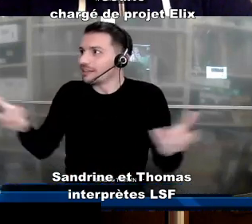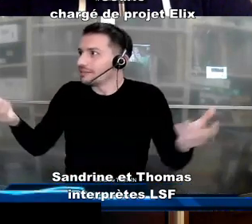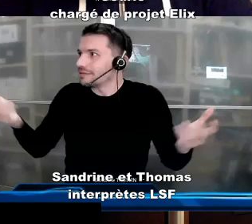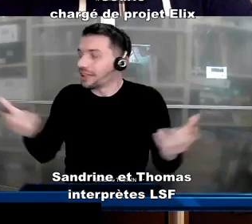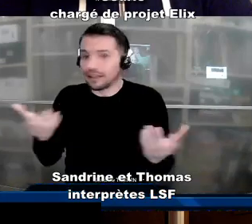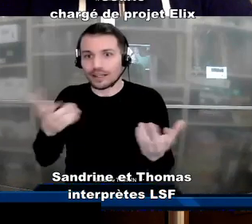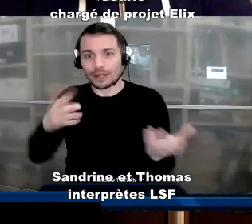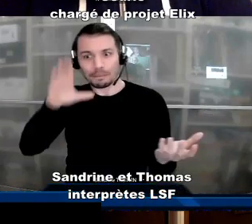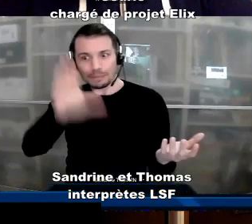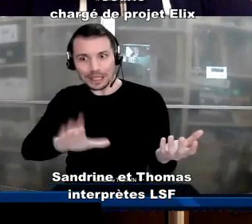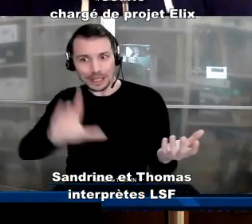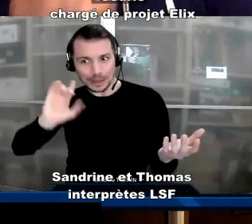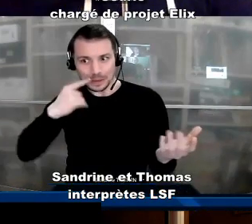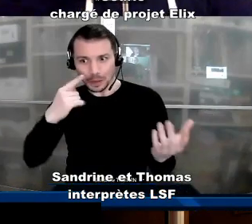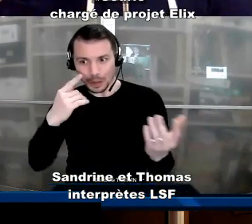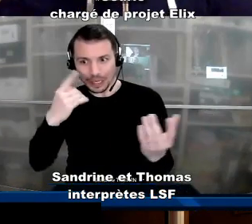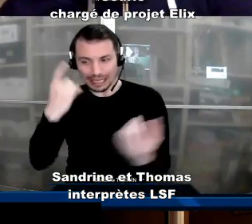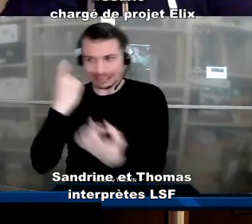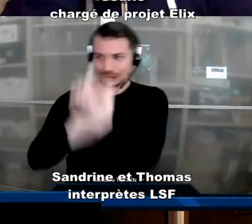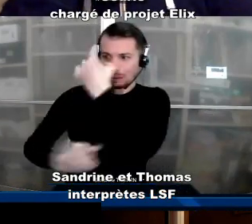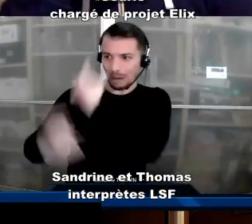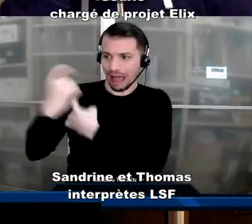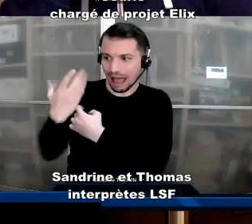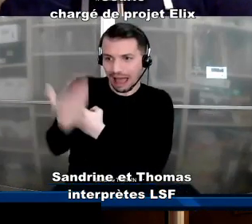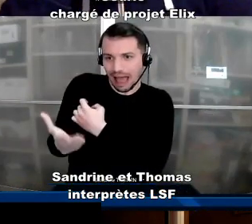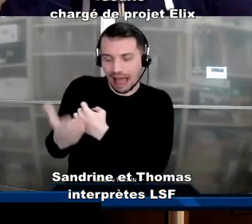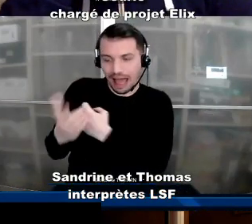c'est l'histoire sourde. Donc pour nous, c'était hyper important que les gens